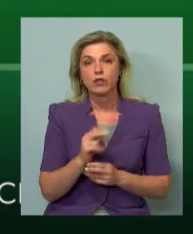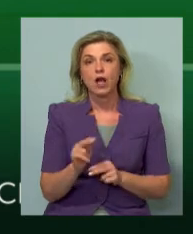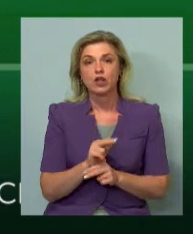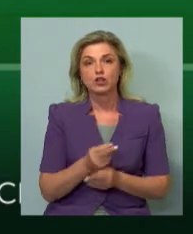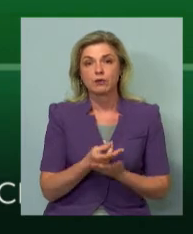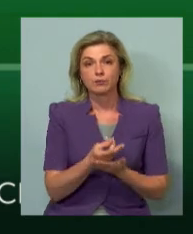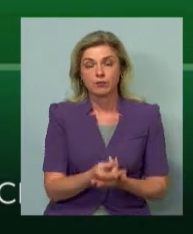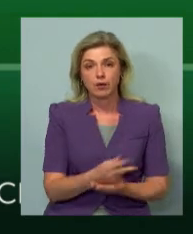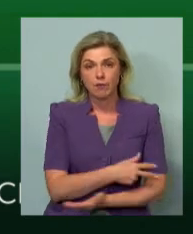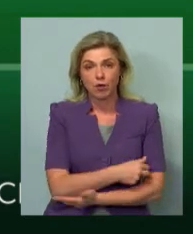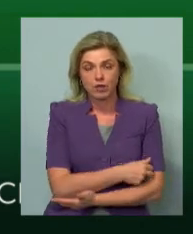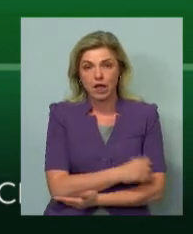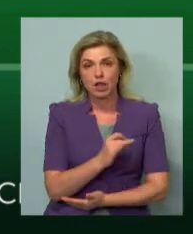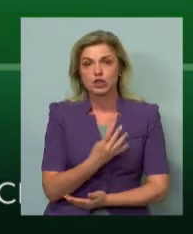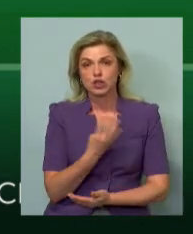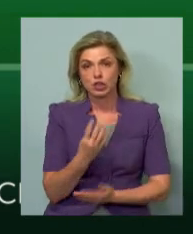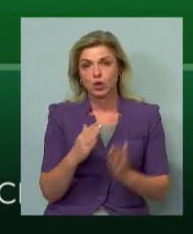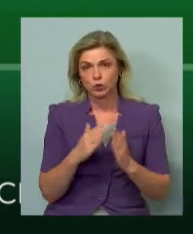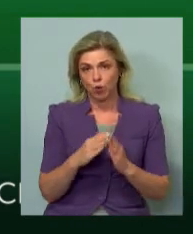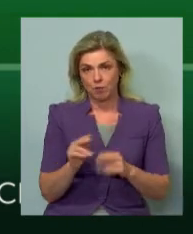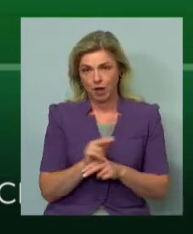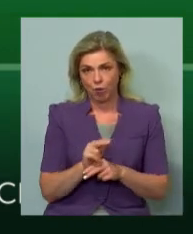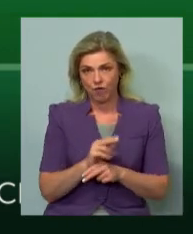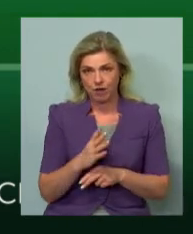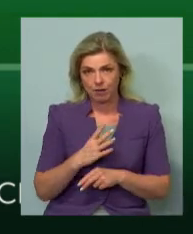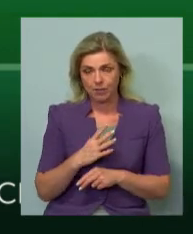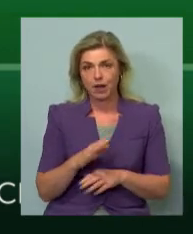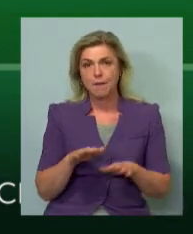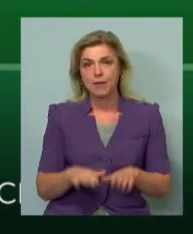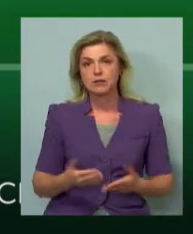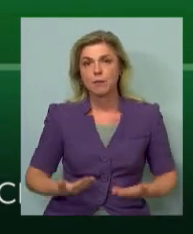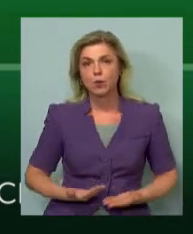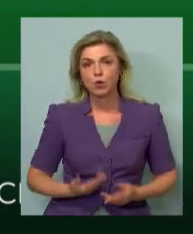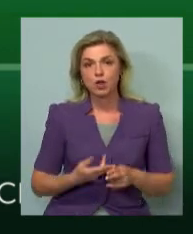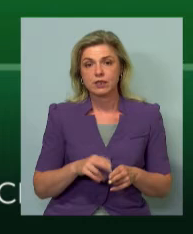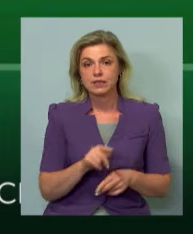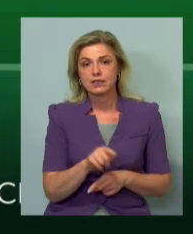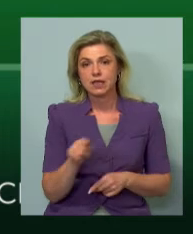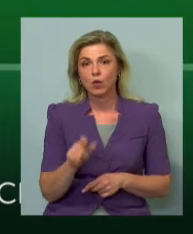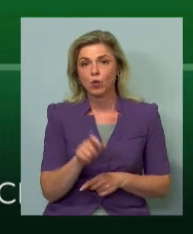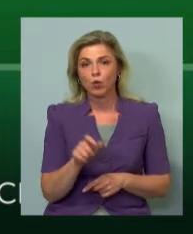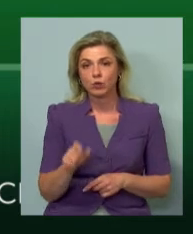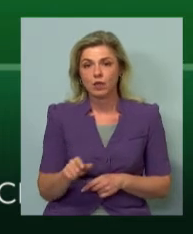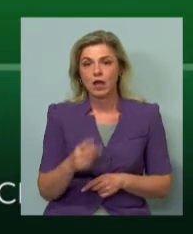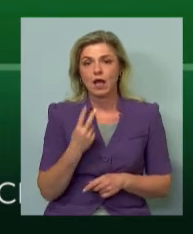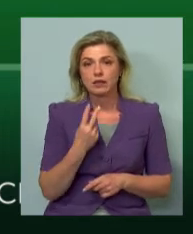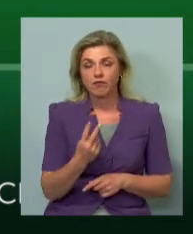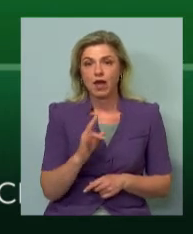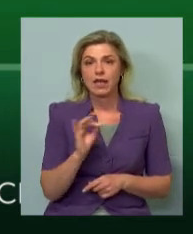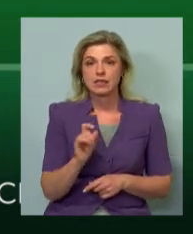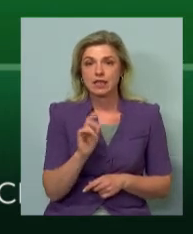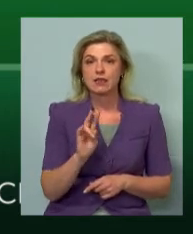і 4 отримували амбулаторне лікування. По місцю проживання це особи 2 із міста